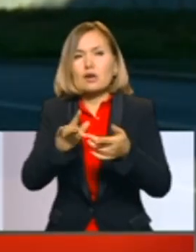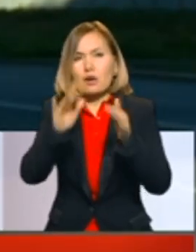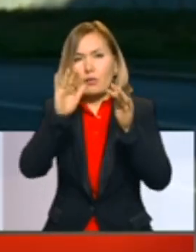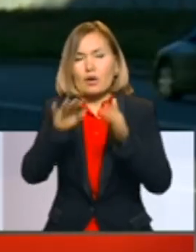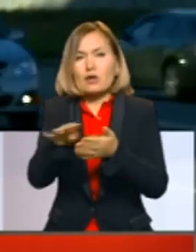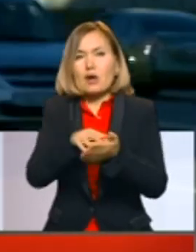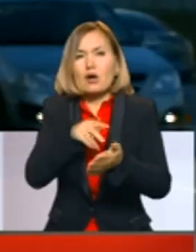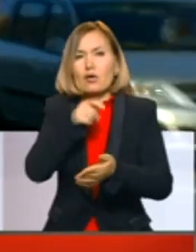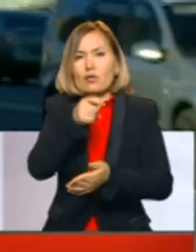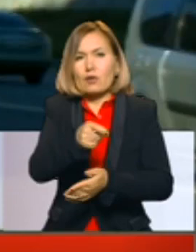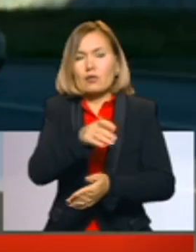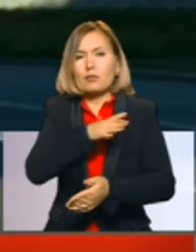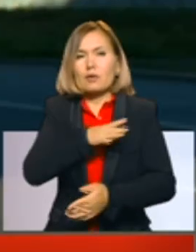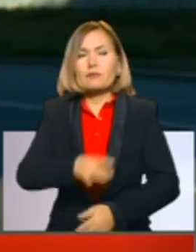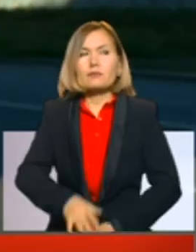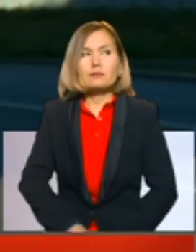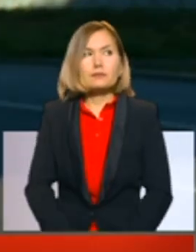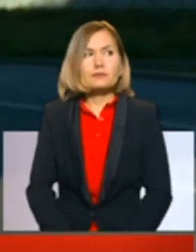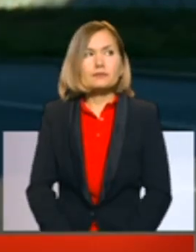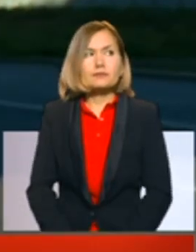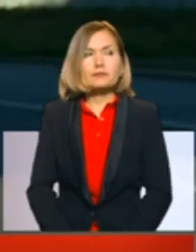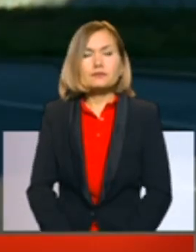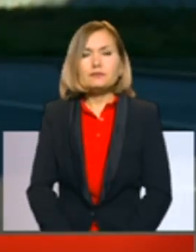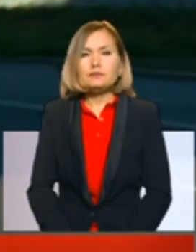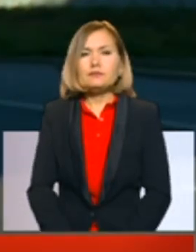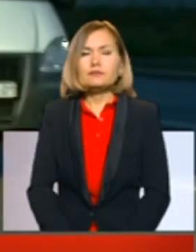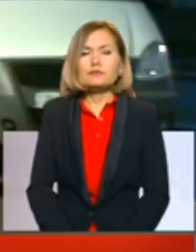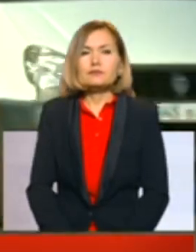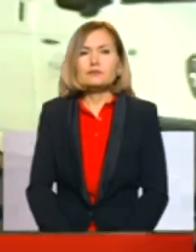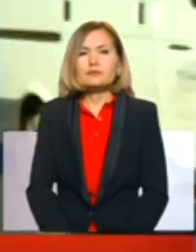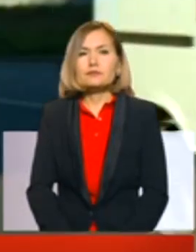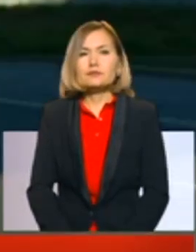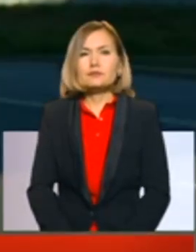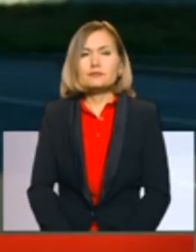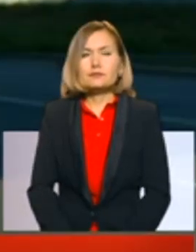өтініш берген. Айда Ахметбек, Сұңқарбек Қайсин, Қазақстан ұлттық арнасы, Астана.